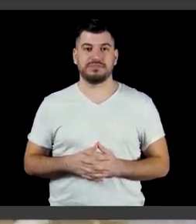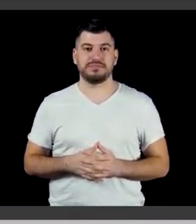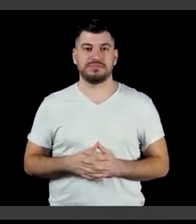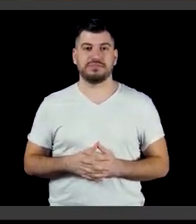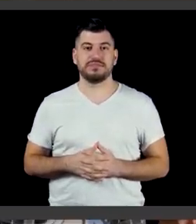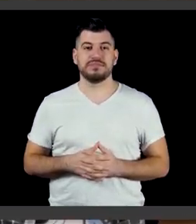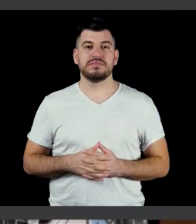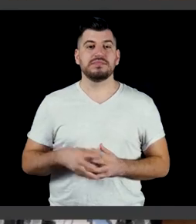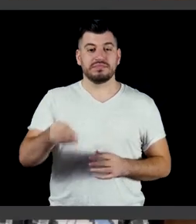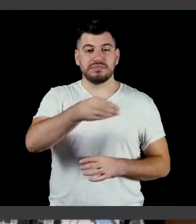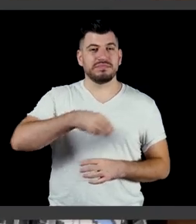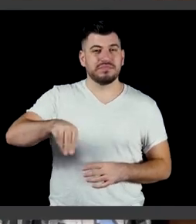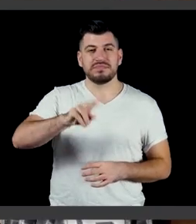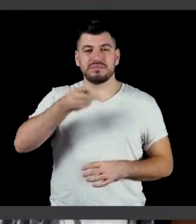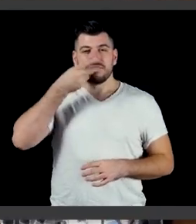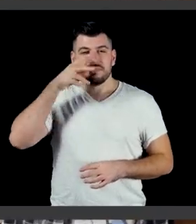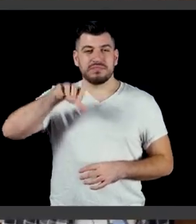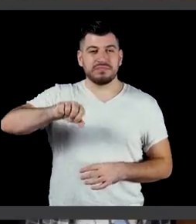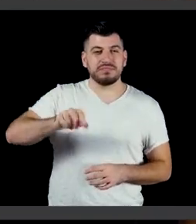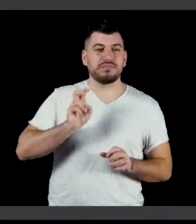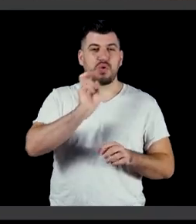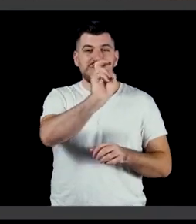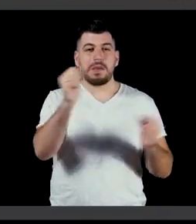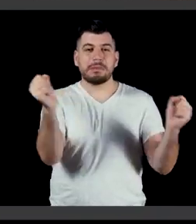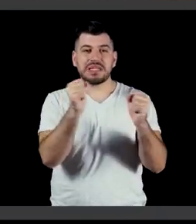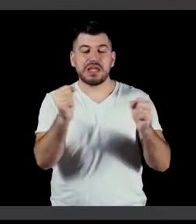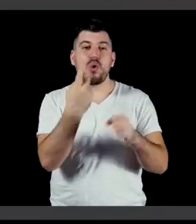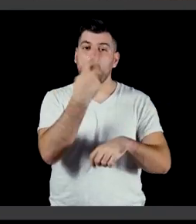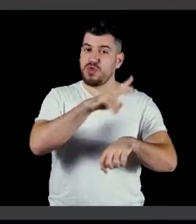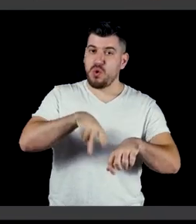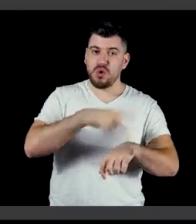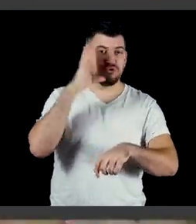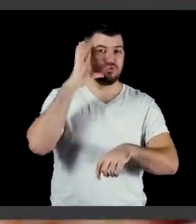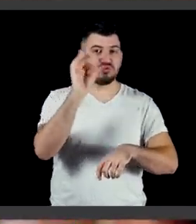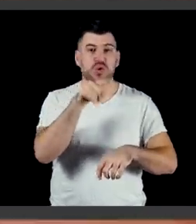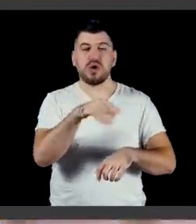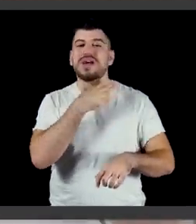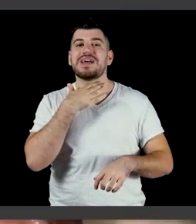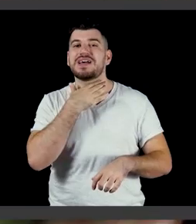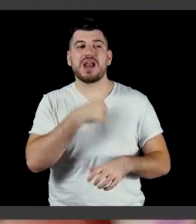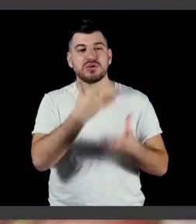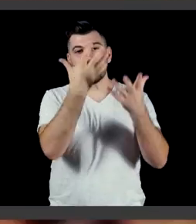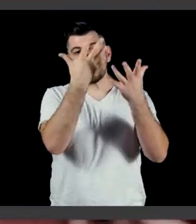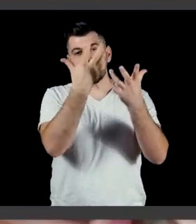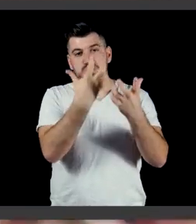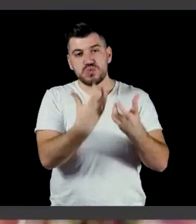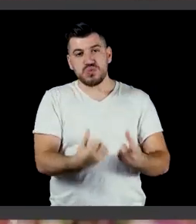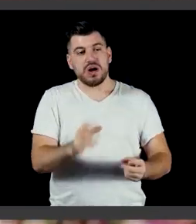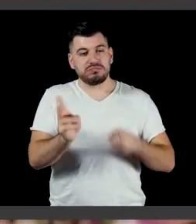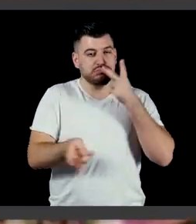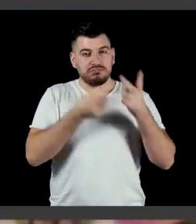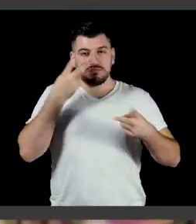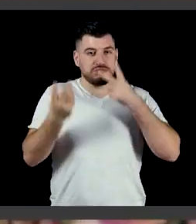Μαρινάρα με το γύρο με ξύδι και μυρωδικά και το αφήνουμε στο ψυγείο για τουλάχιστον 2 ώρες ώστε το κρέας να τραβήξει όλα τα αρώματα από τη μαρινάδα